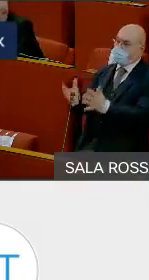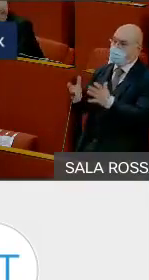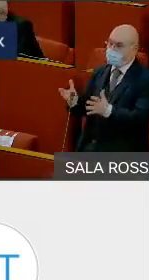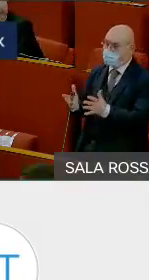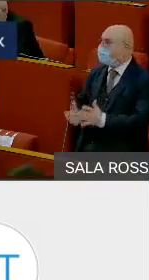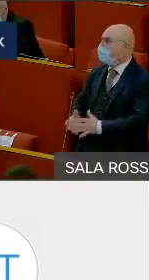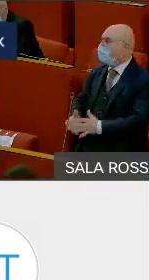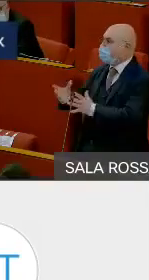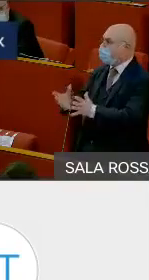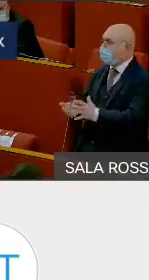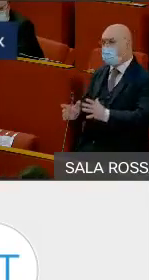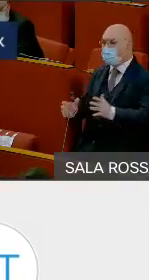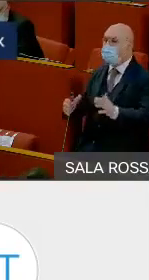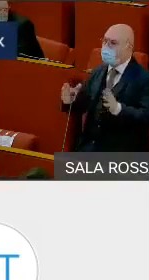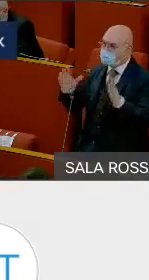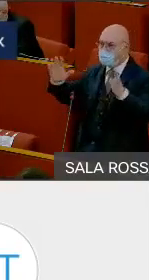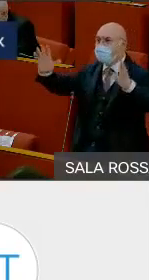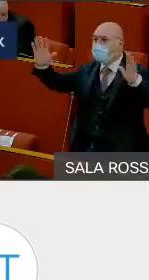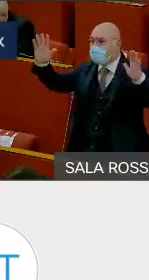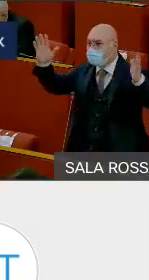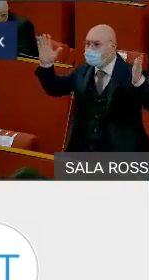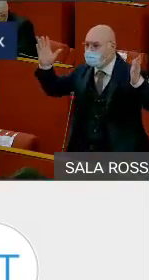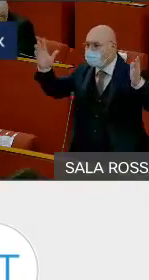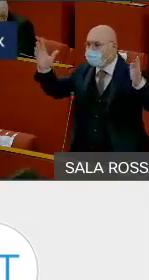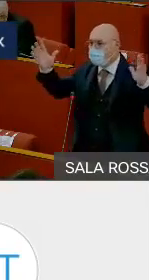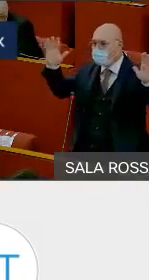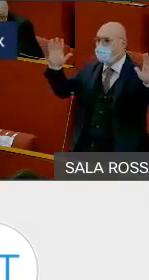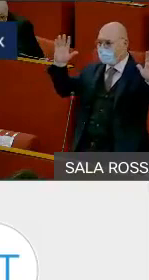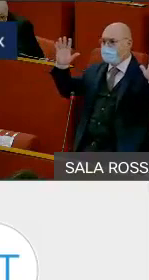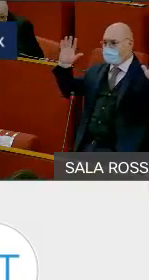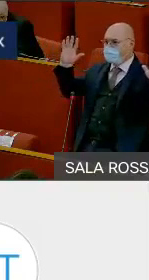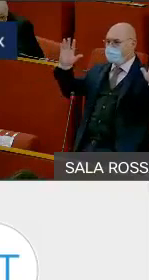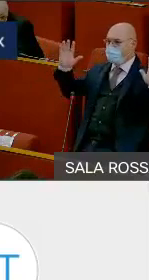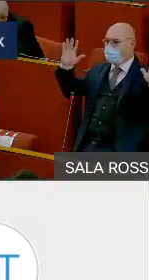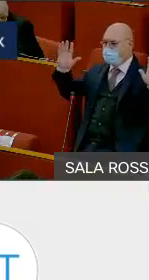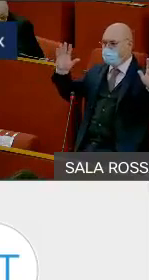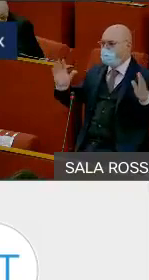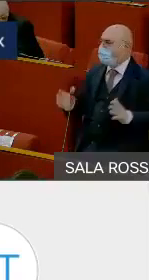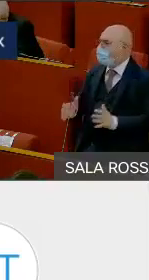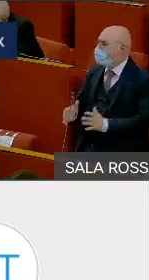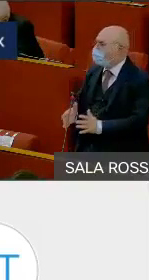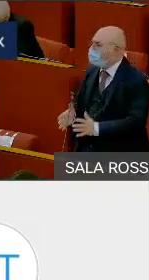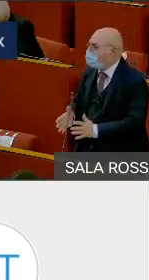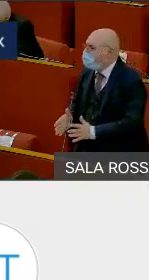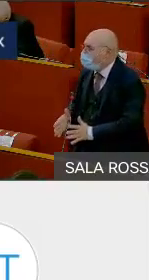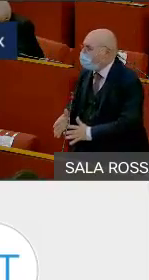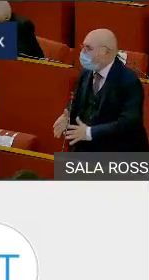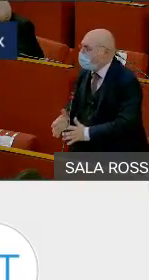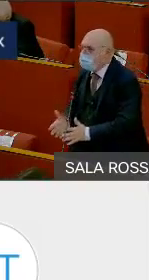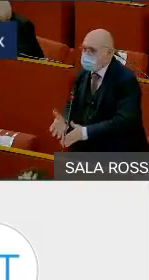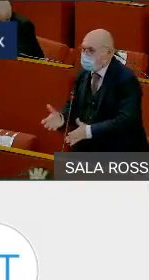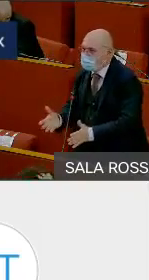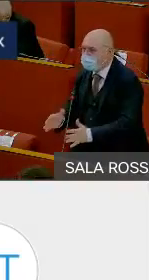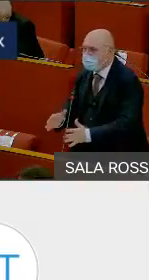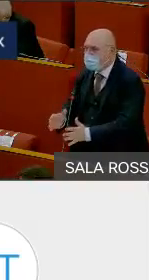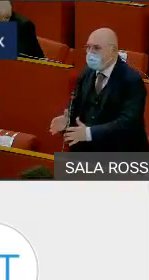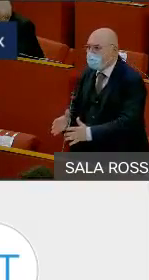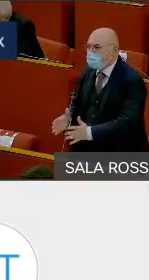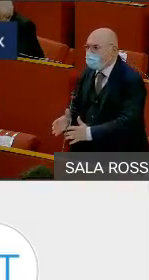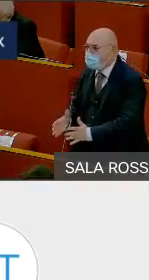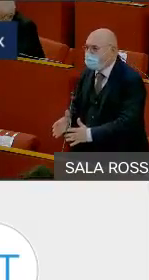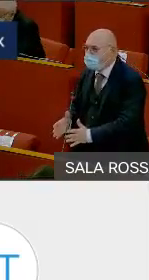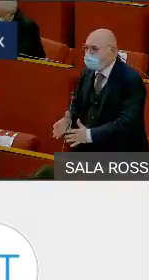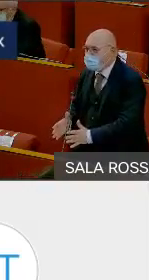per i fatti nel senso che mi chiamate uso il francese premafin e così almeno non